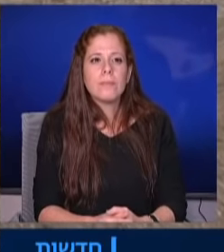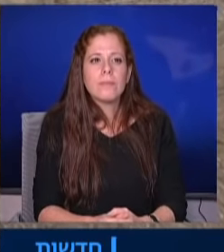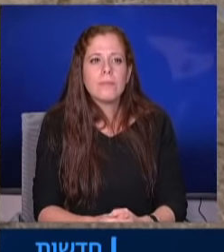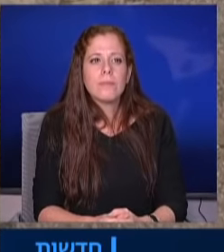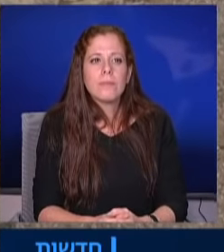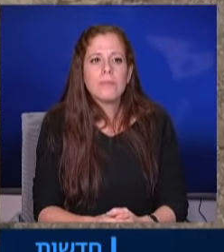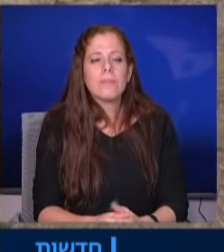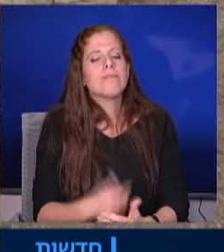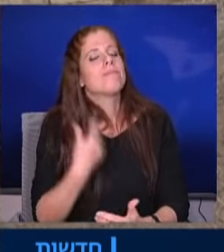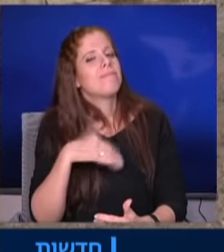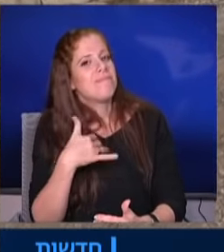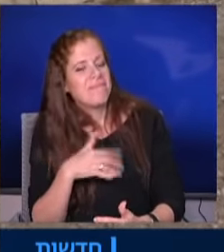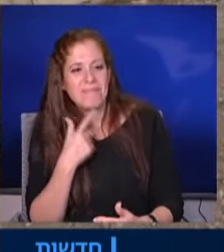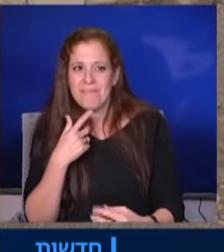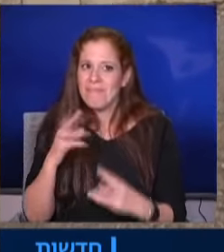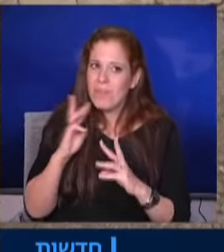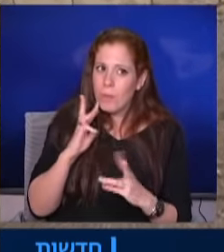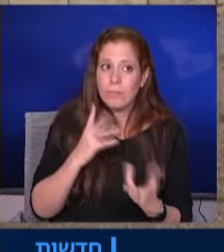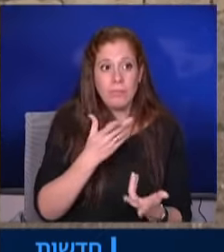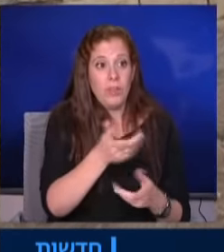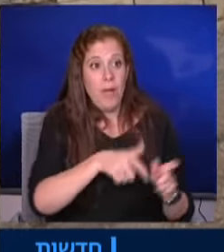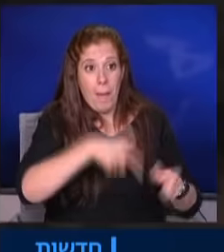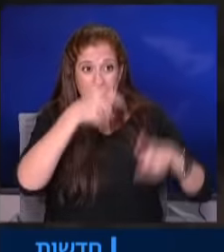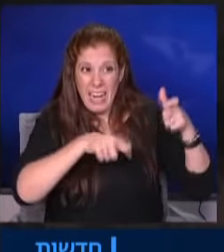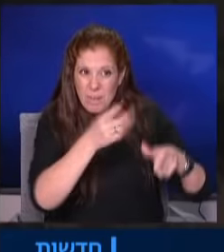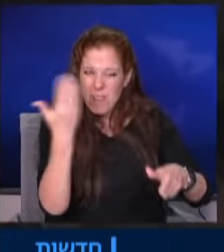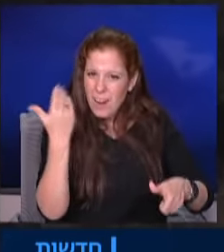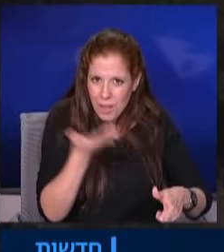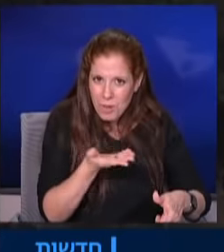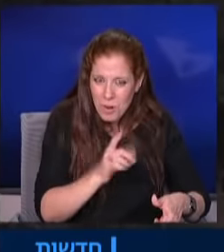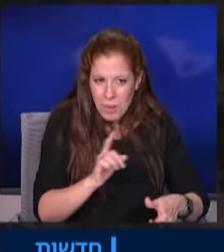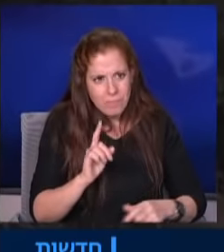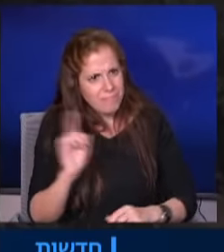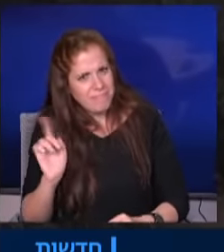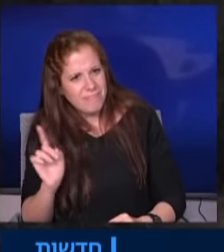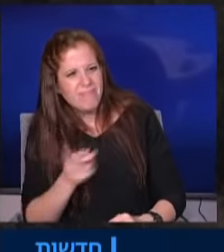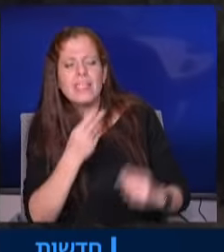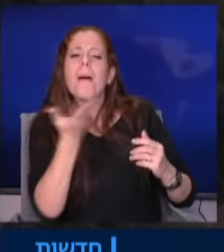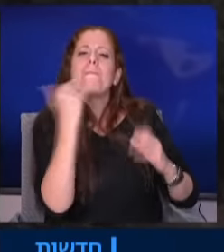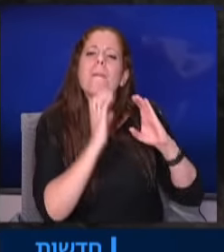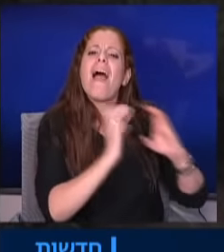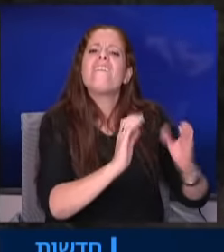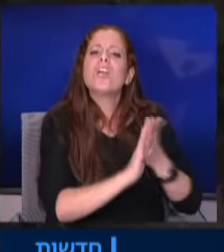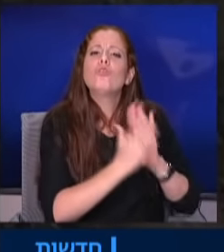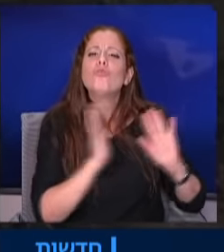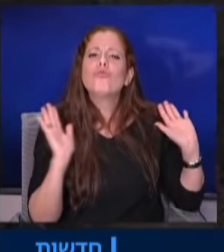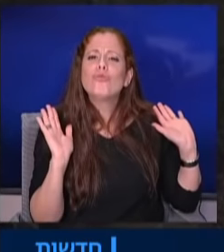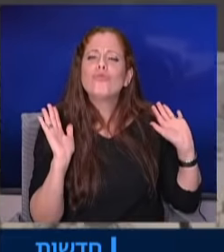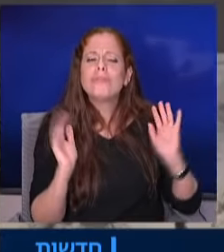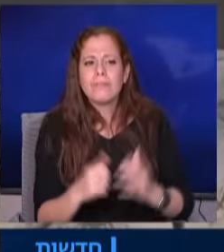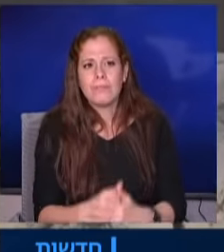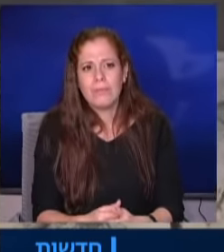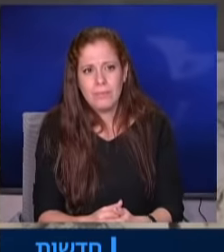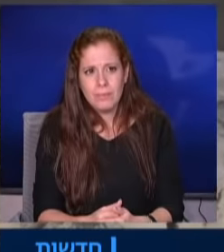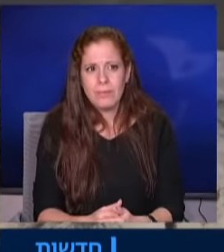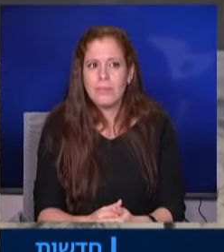Oh, yeah. Wow. Well, there weren't all these buildings before. No? No, it was like completely just a road.